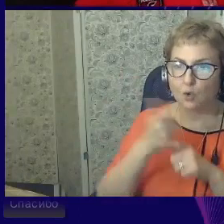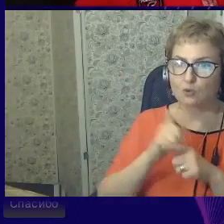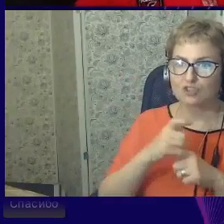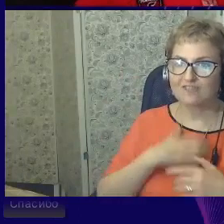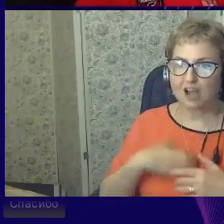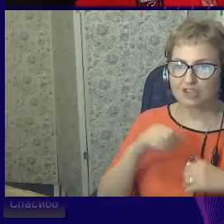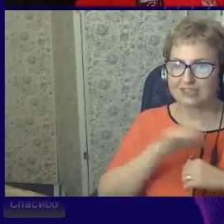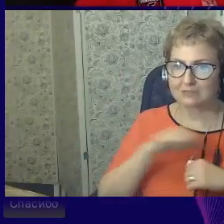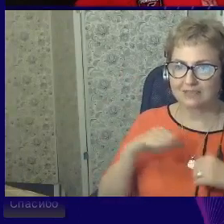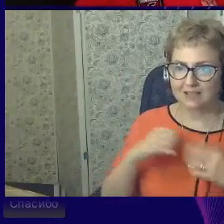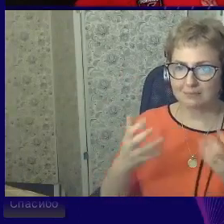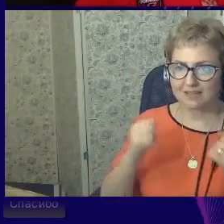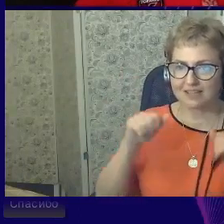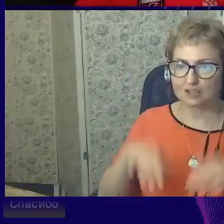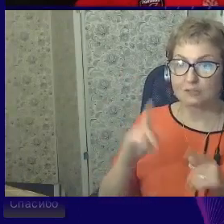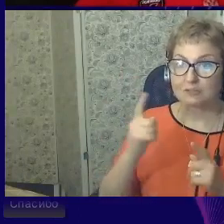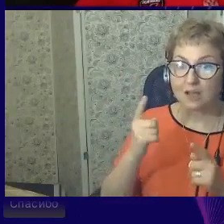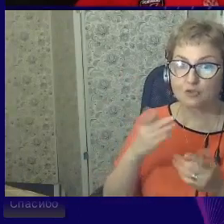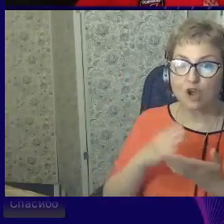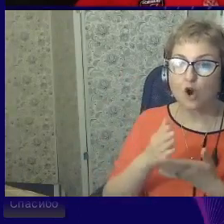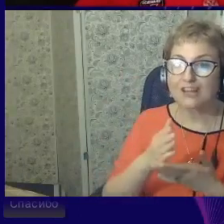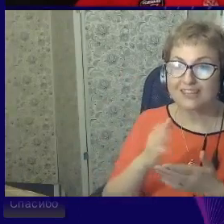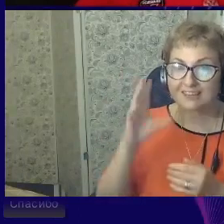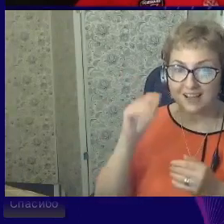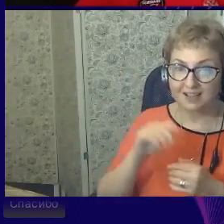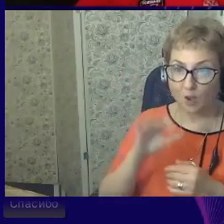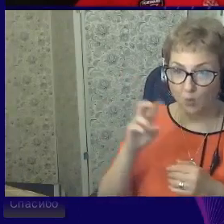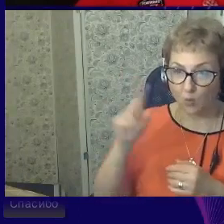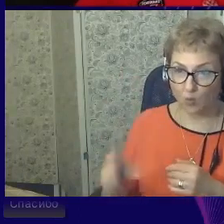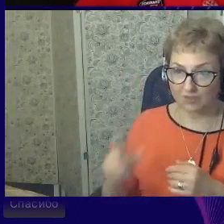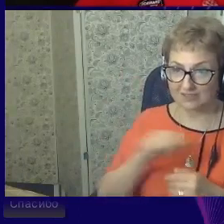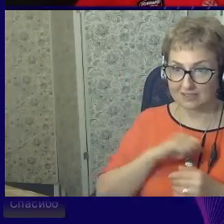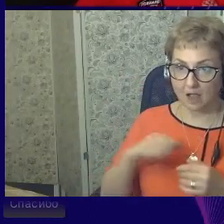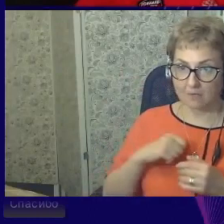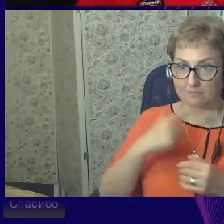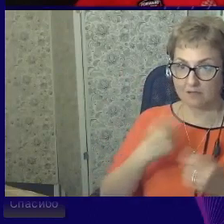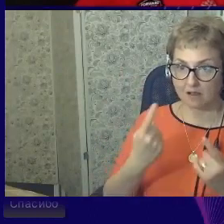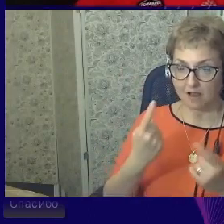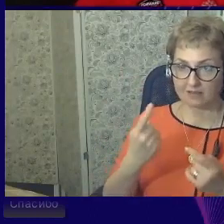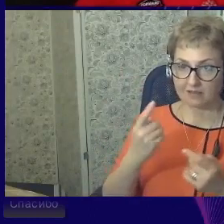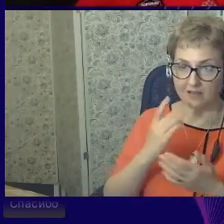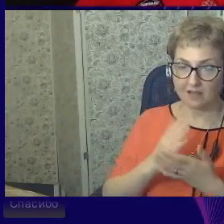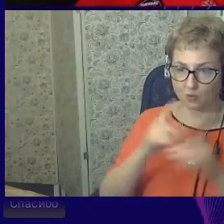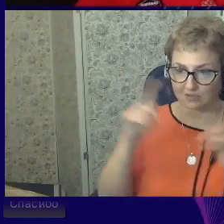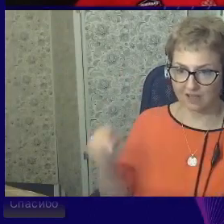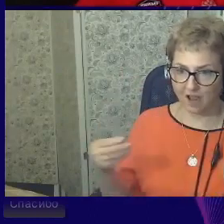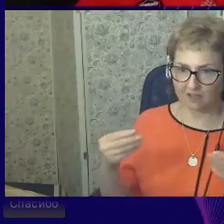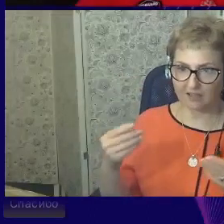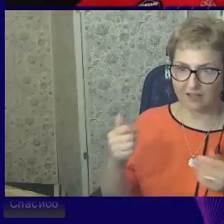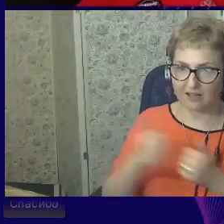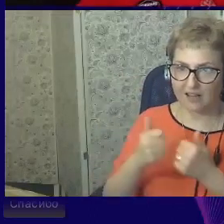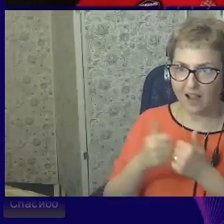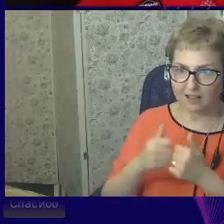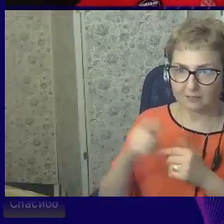Очень важно это самостоятельное принятие решения, потому что именно в ориентировании, когда он находится один на один с картой или непосредственно рядом у